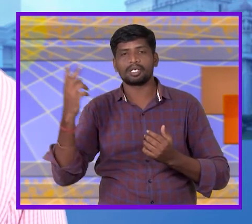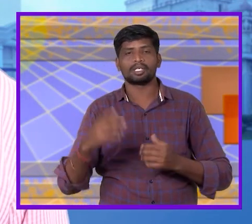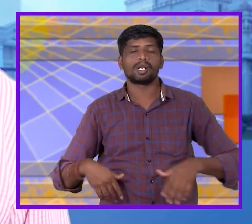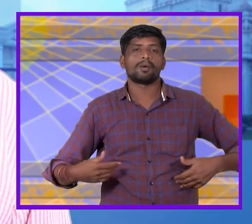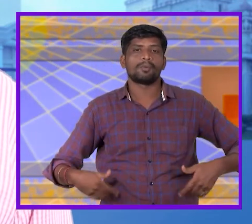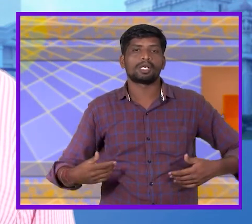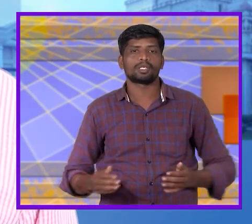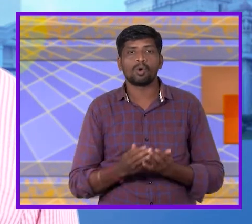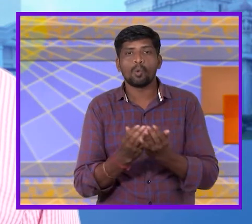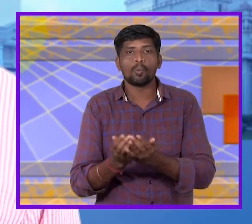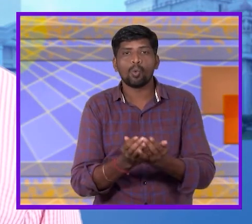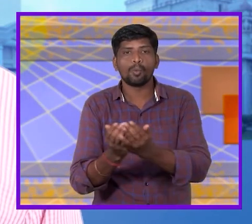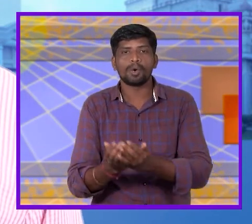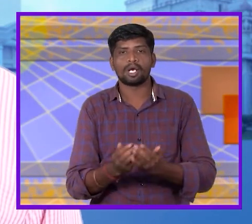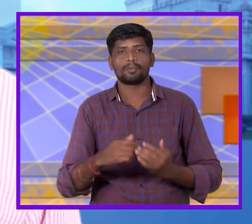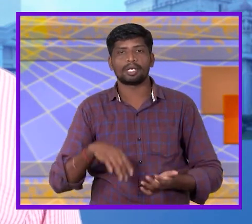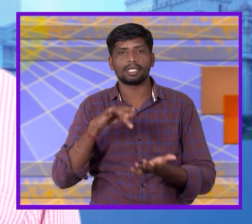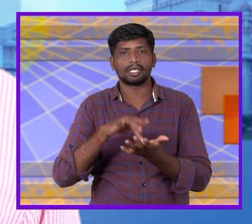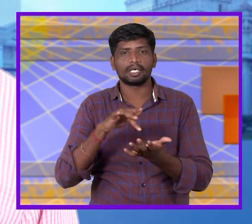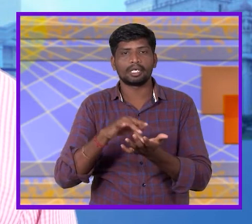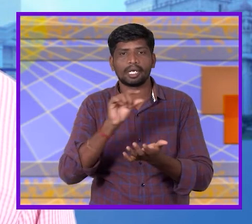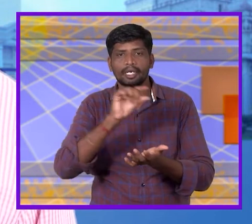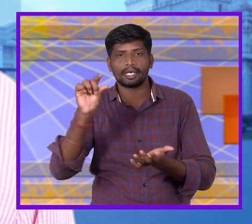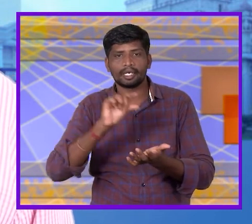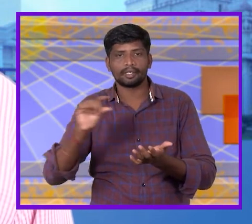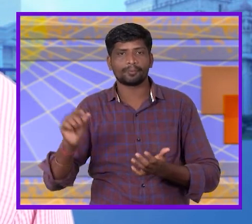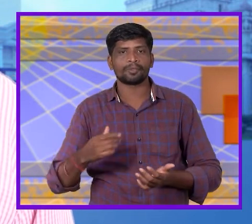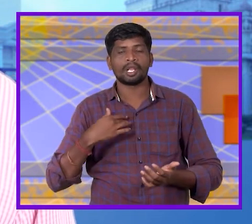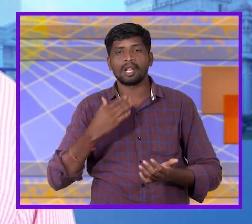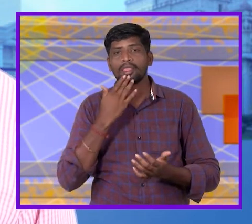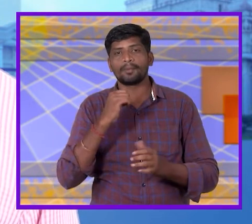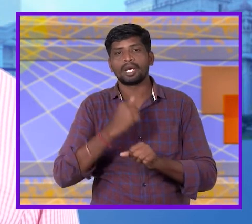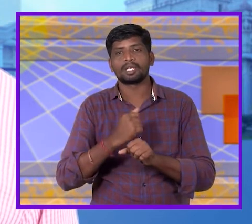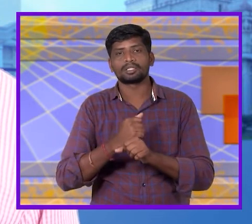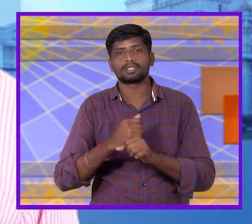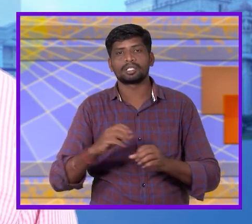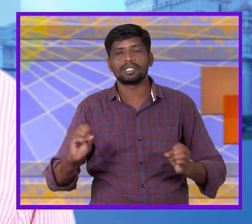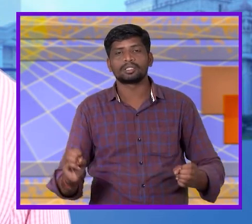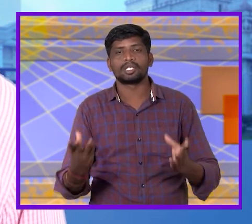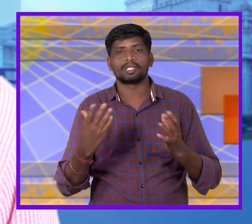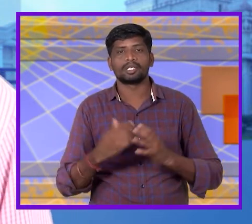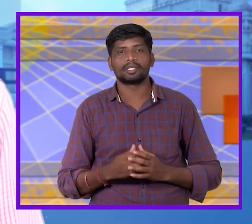கப்பல் போக்குவரத்து கழகம் என்ற ஒரு கப்பல் போக்குவரத்து கழகத்தை நம்முடைய தமிழக அரசு அதை